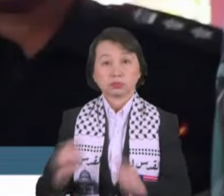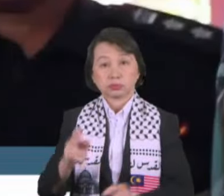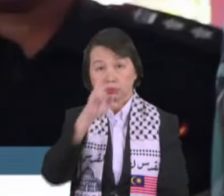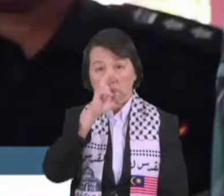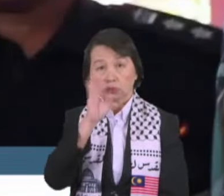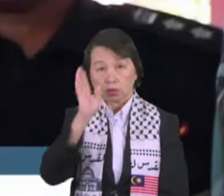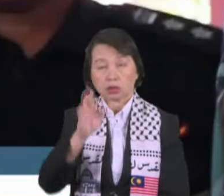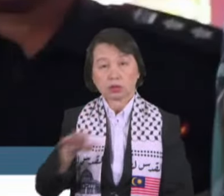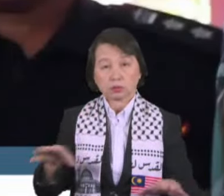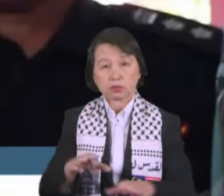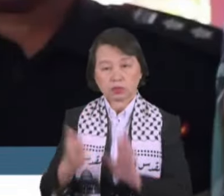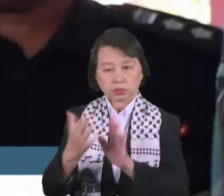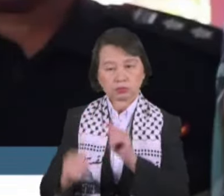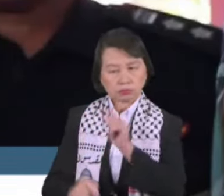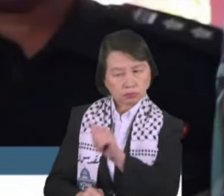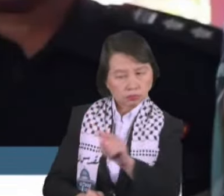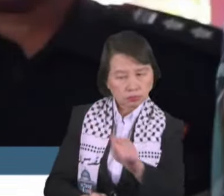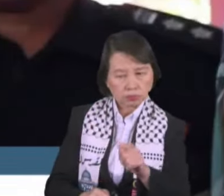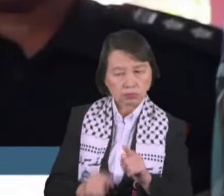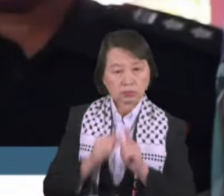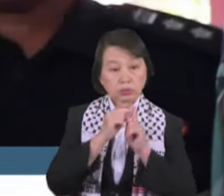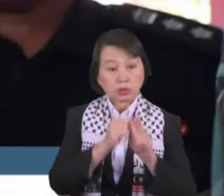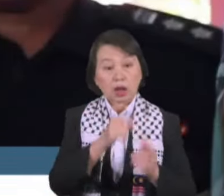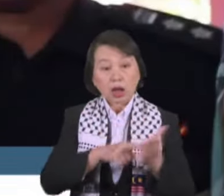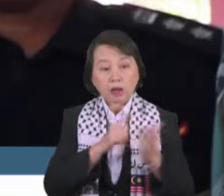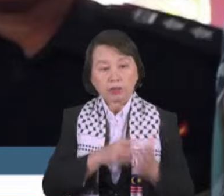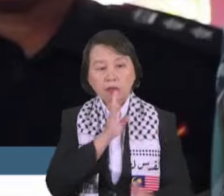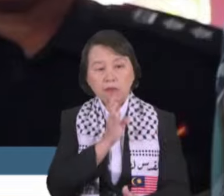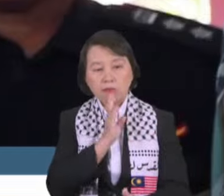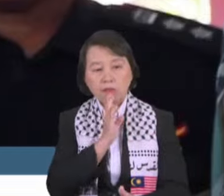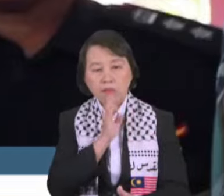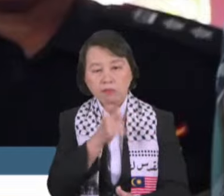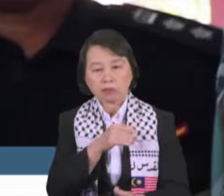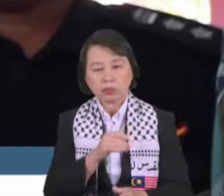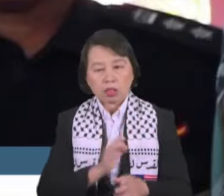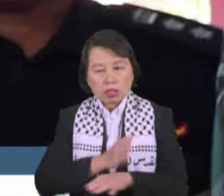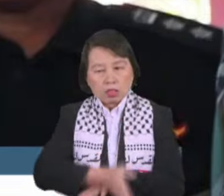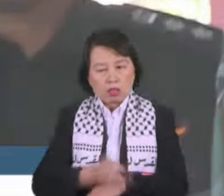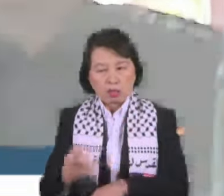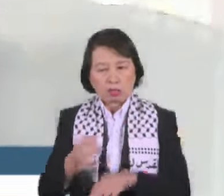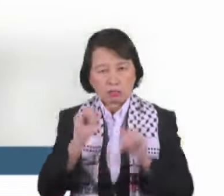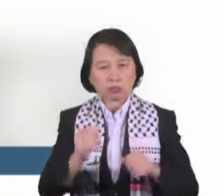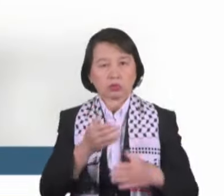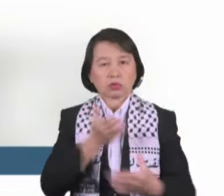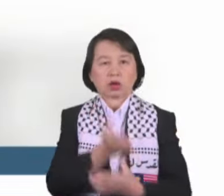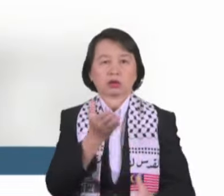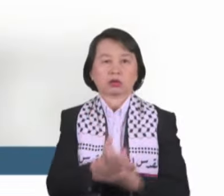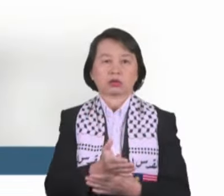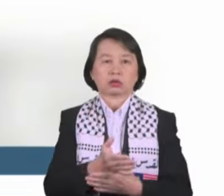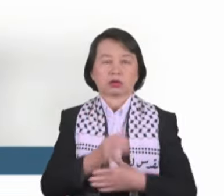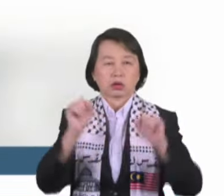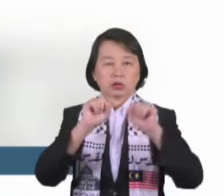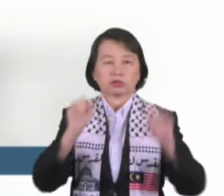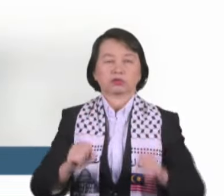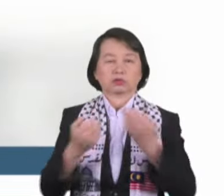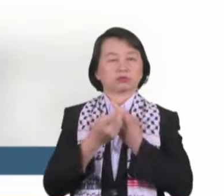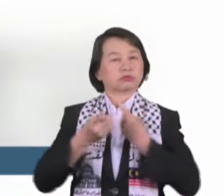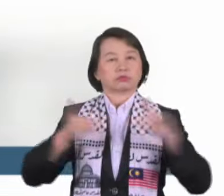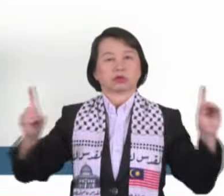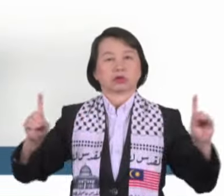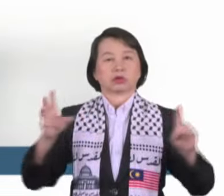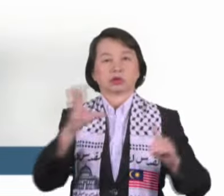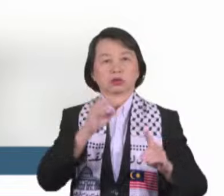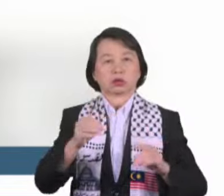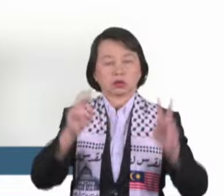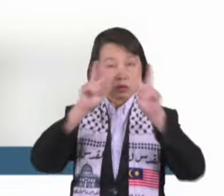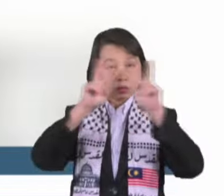Tindakan tegas akan diambil terhadap mereka yang mengeluarkan sebarang kenyataan provokasi melampau sehingga boleh mengganggu gugat sistem demokrasi